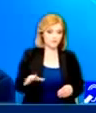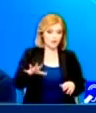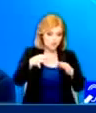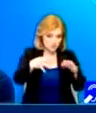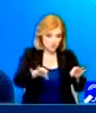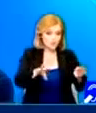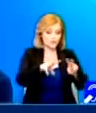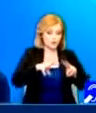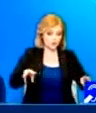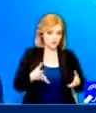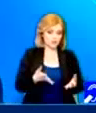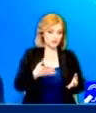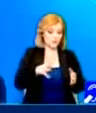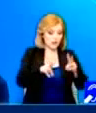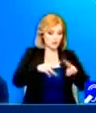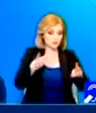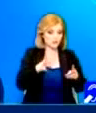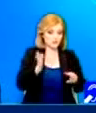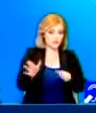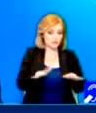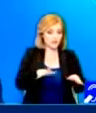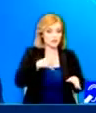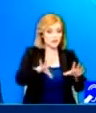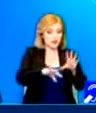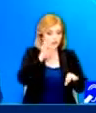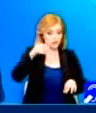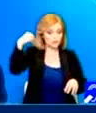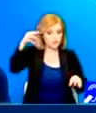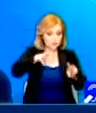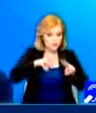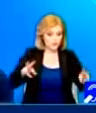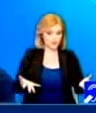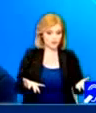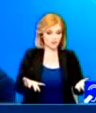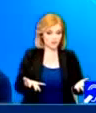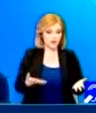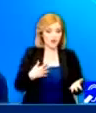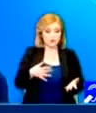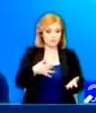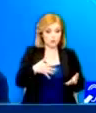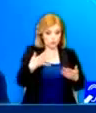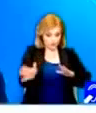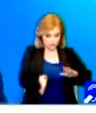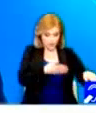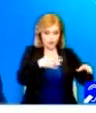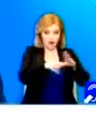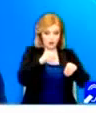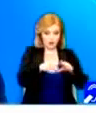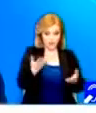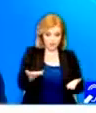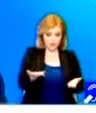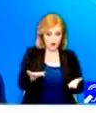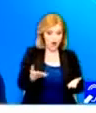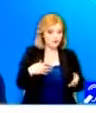începeți, faceți ca Parlamentul să fie funcțional, alegeți un speaker al Parlamentului, adică nu e posibil, alegerile au trecut de câteva săptămâni deja